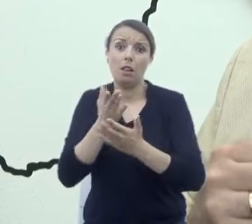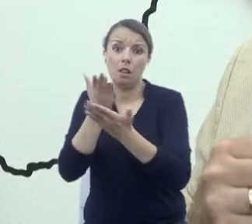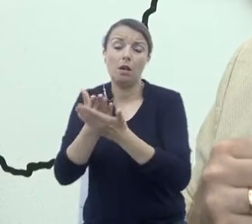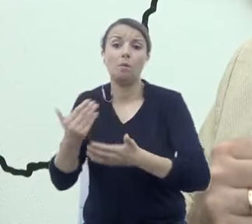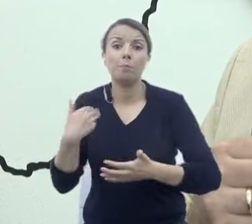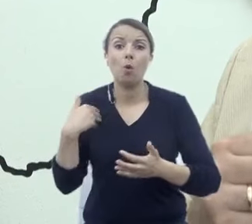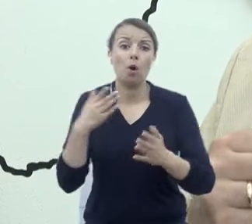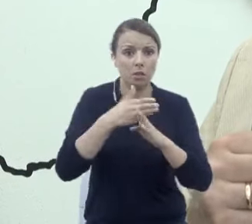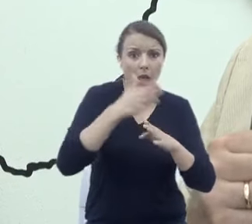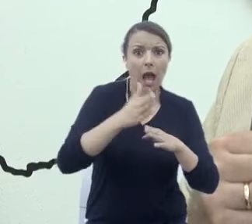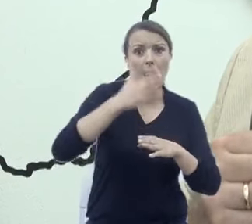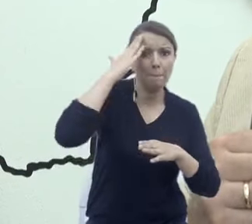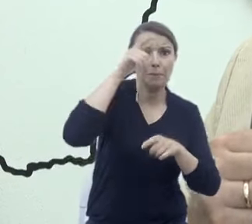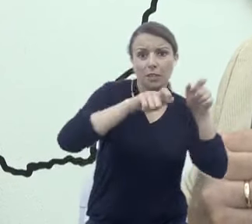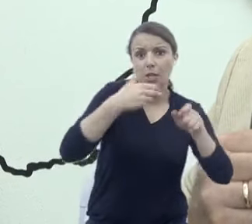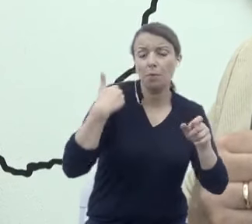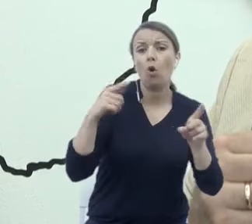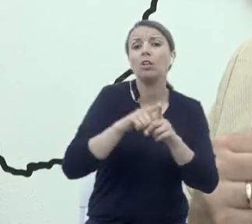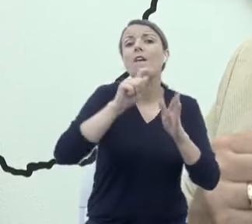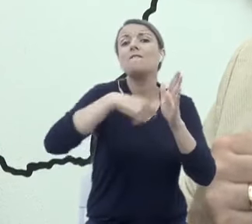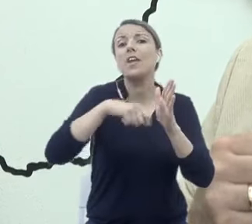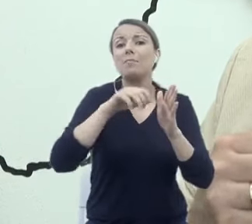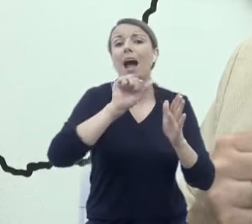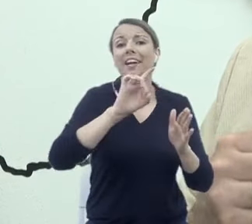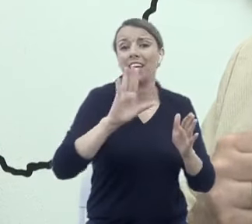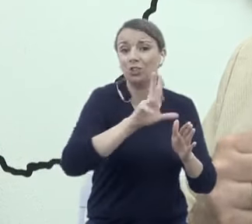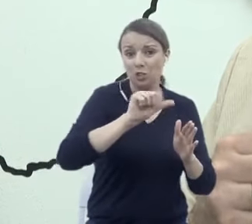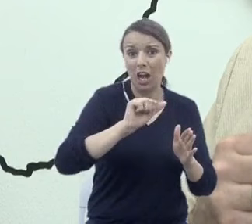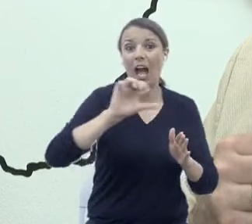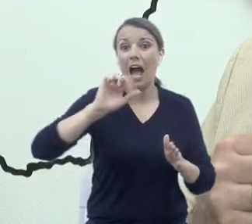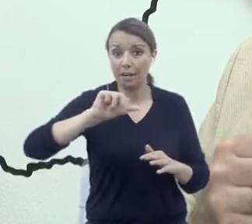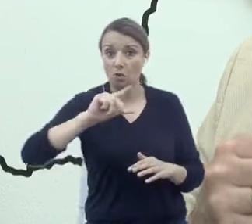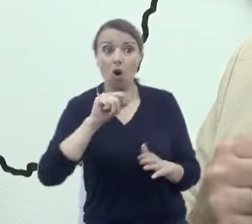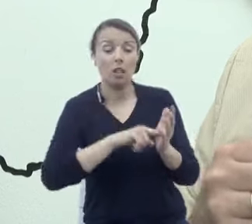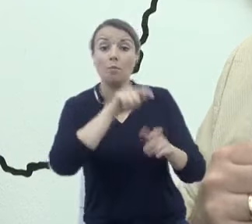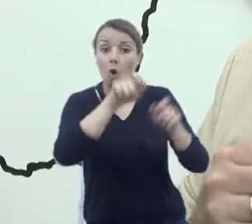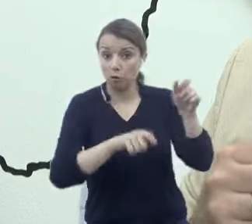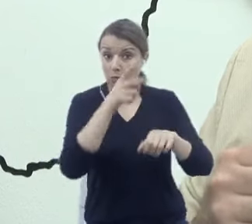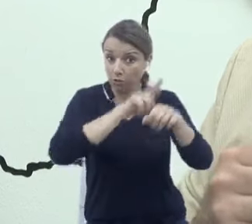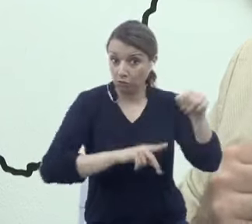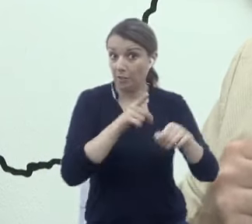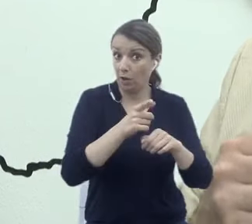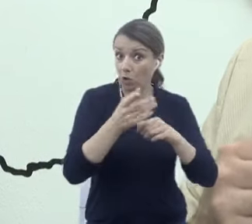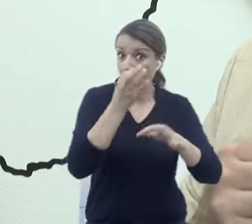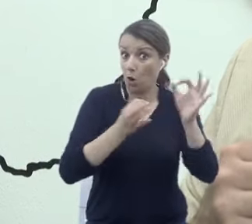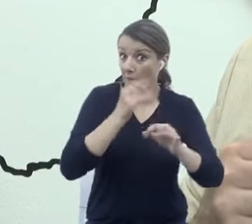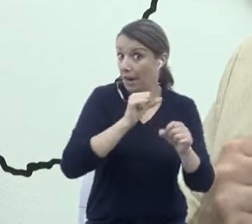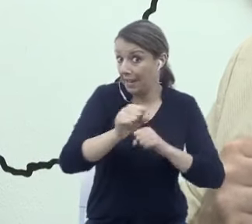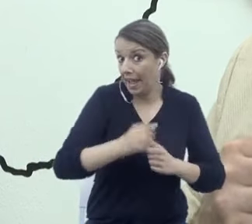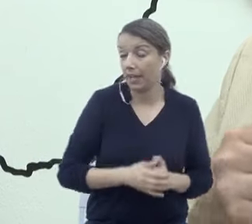wypowiadali się w filmie Agnieszki Arnold, no to w grę